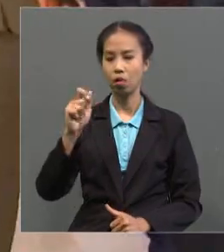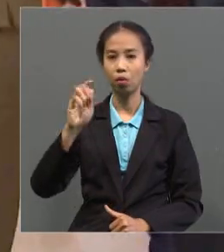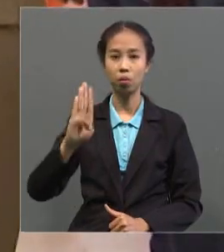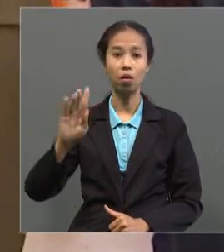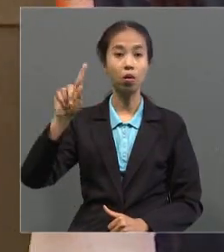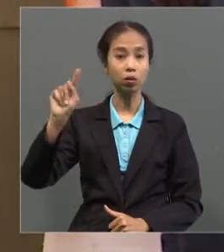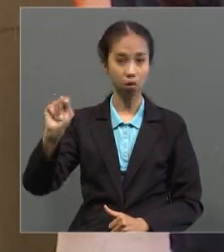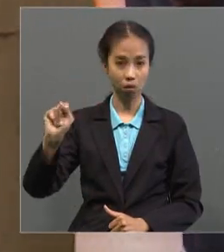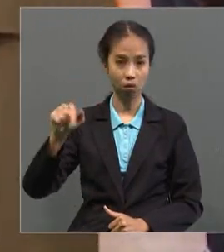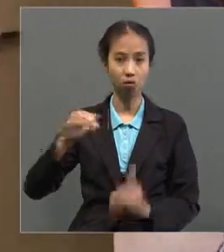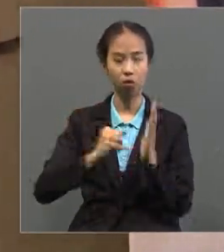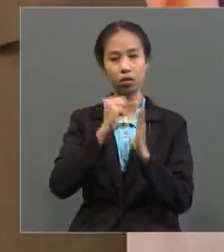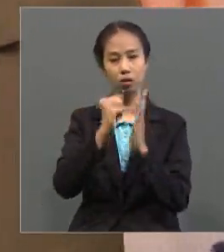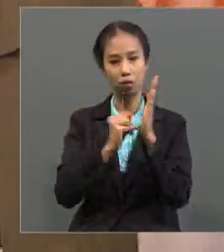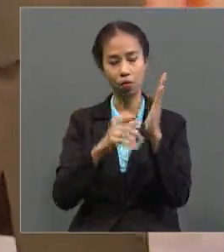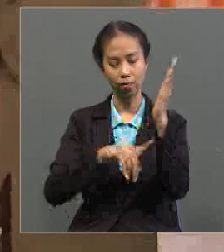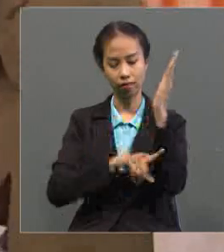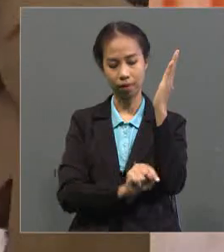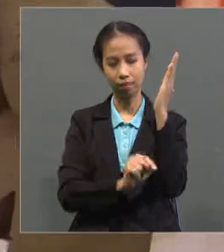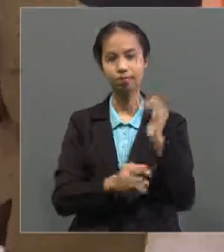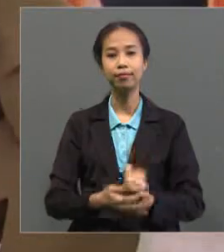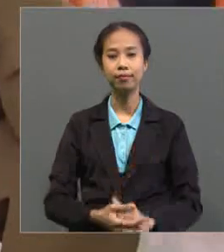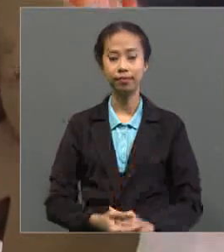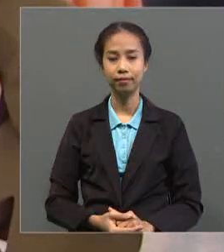ตำบลตะเคะจังหวัดตรัง